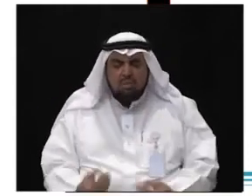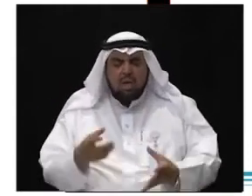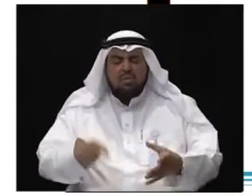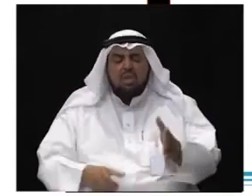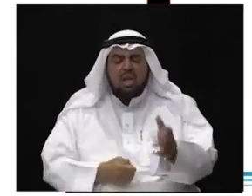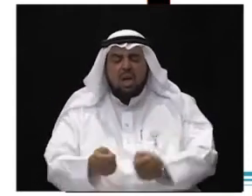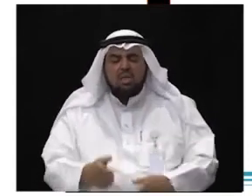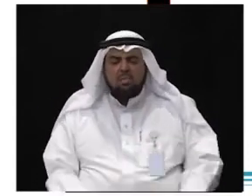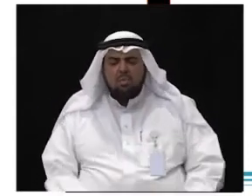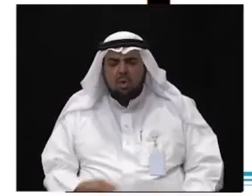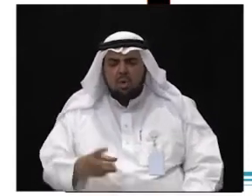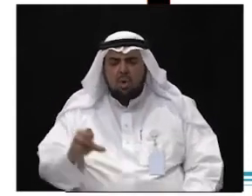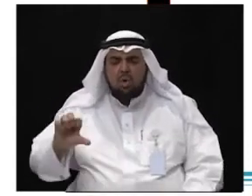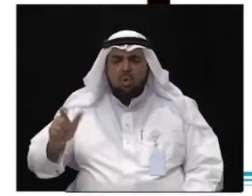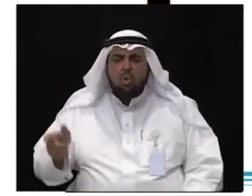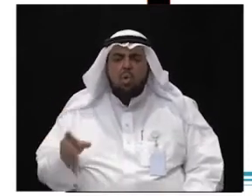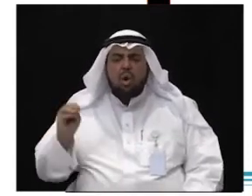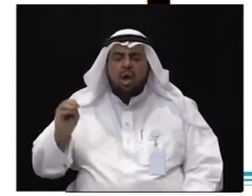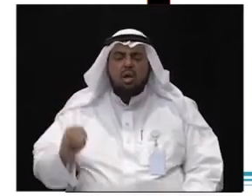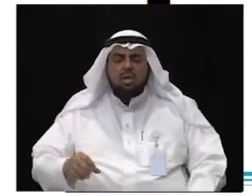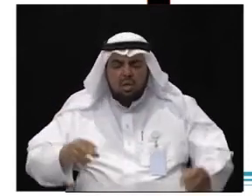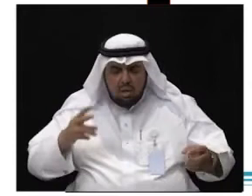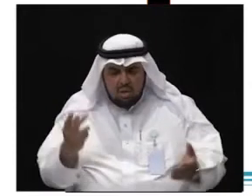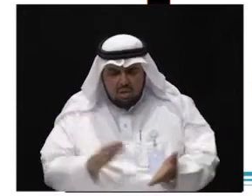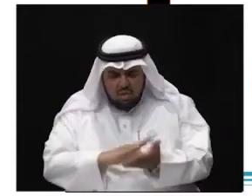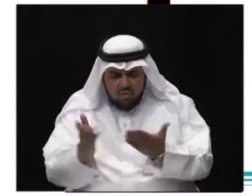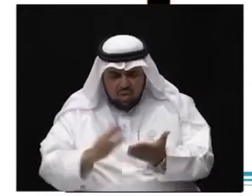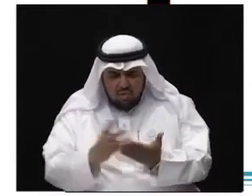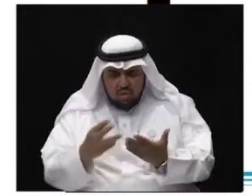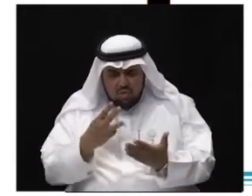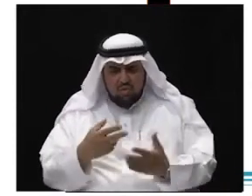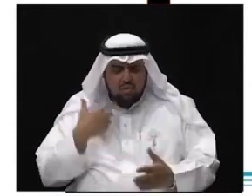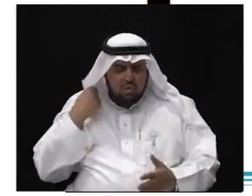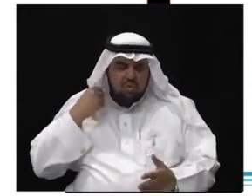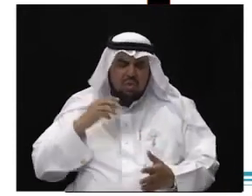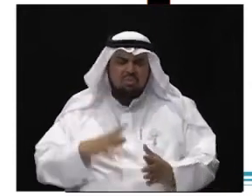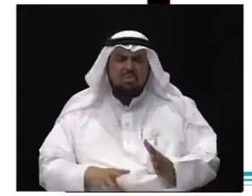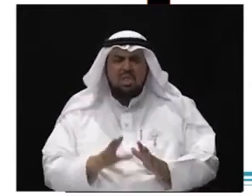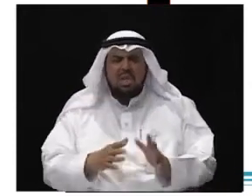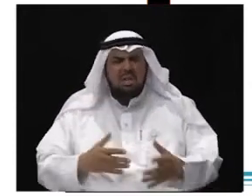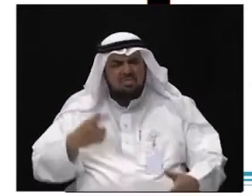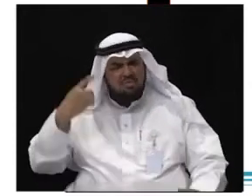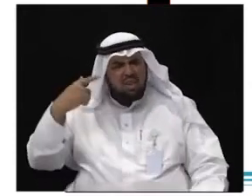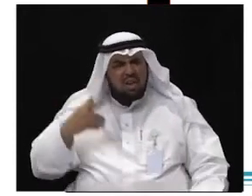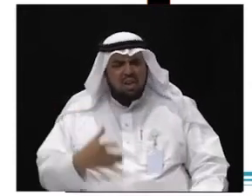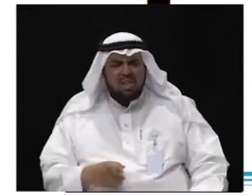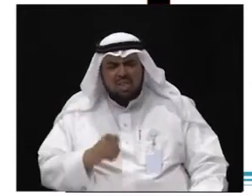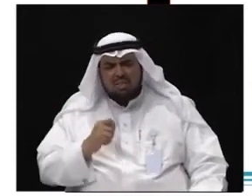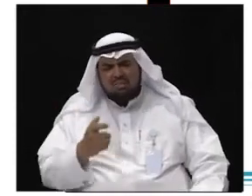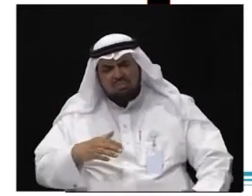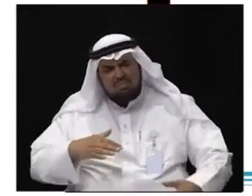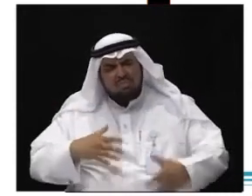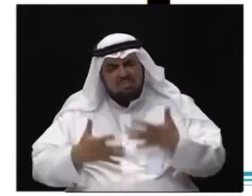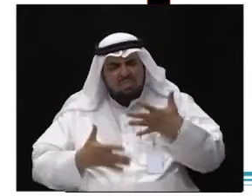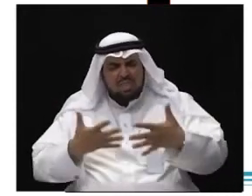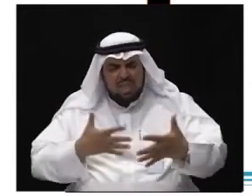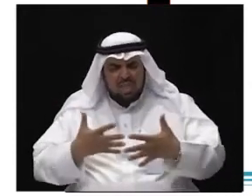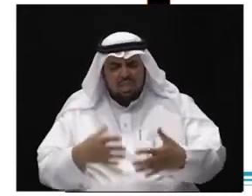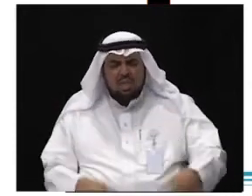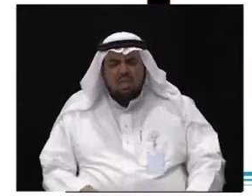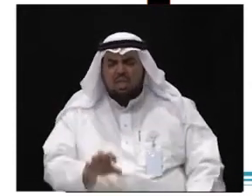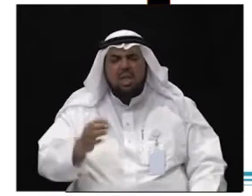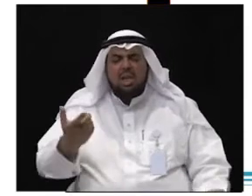تصفحت نورا التدريبات الخاصة ببرمجة الأجهزة الذكية، ولكنها احتارت أيها تختار،